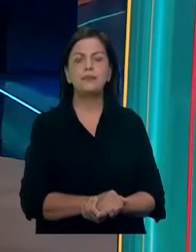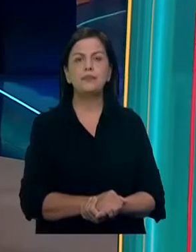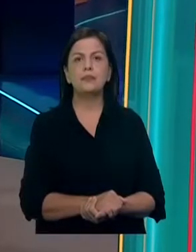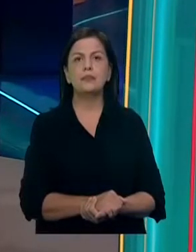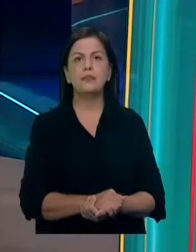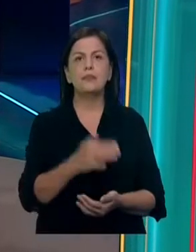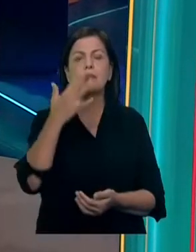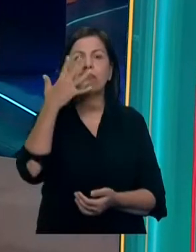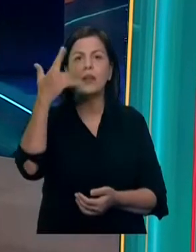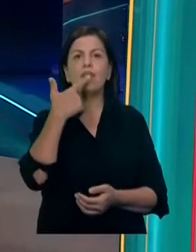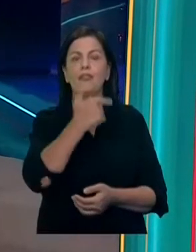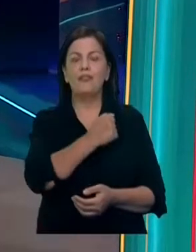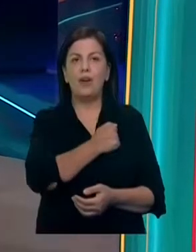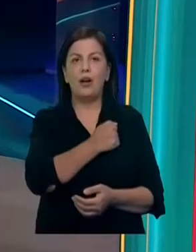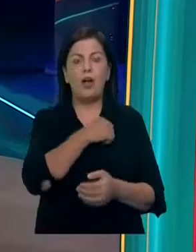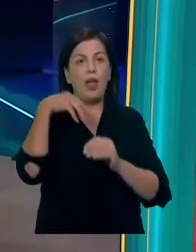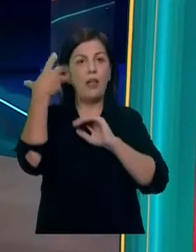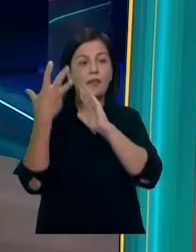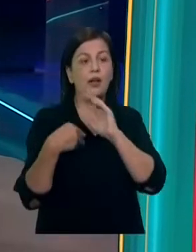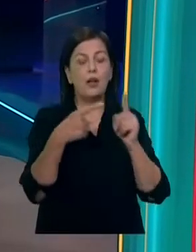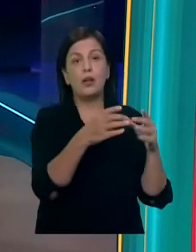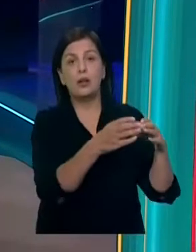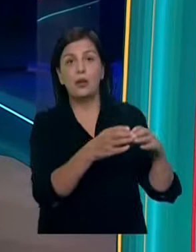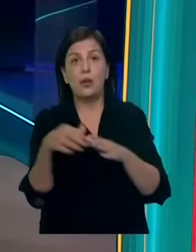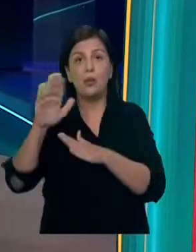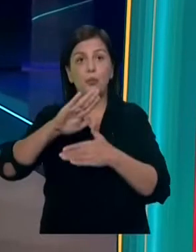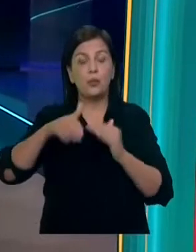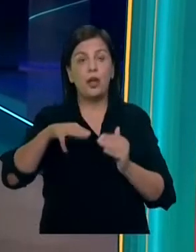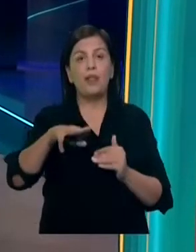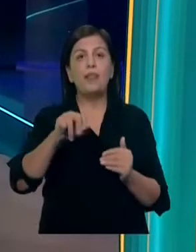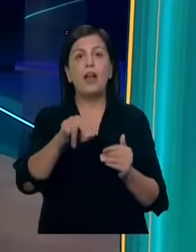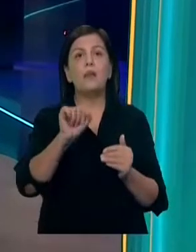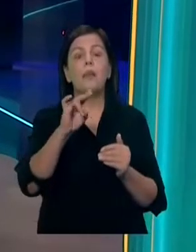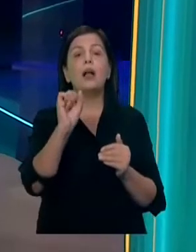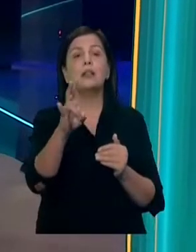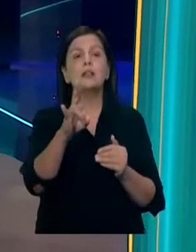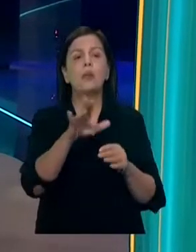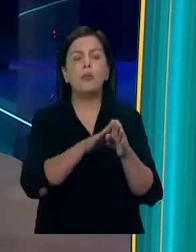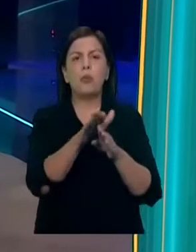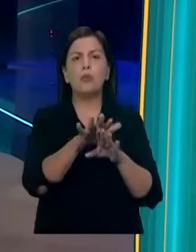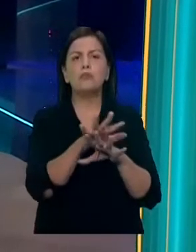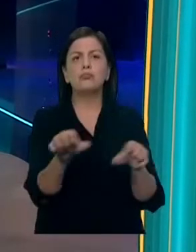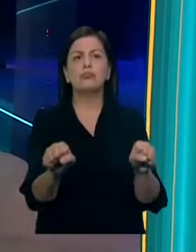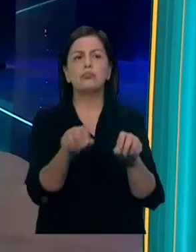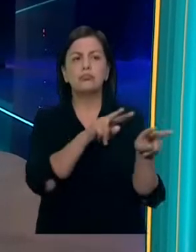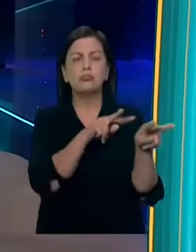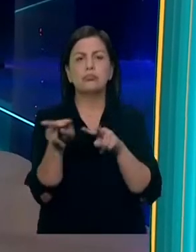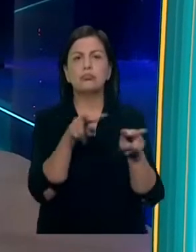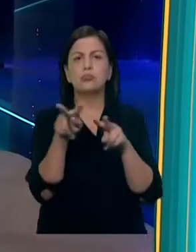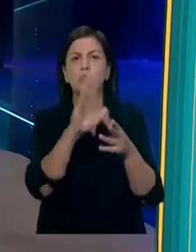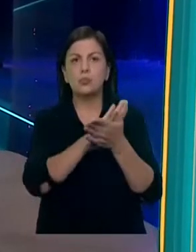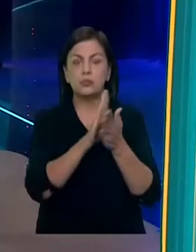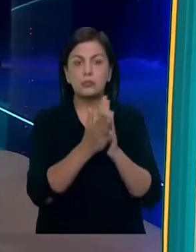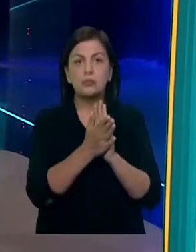xarici qoşunların Əfqanistandan çıxması ilə Taliban ölkəyə tam nəzarət ələ keçirib. Artıq digər dövlətlər hərəkatın